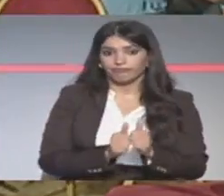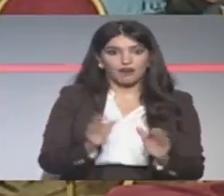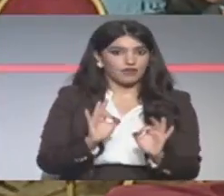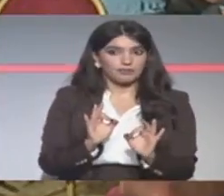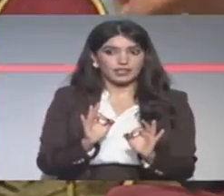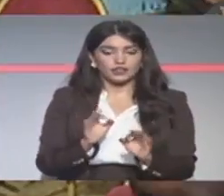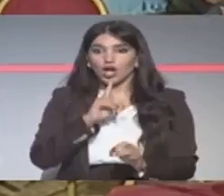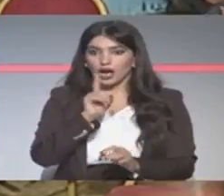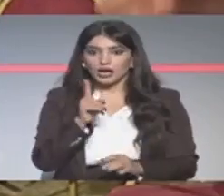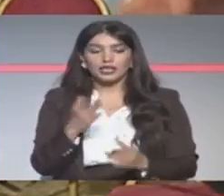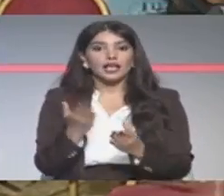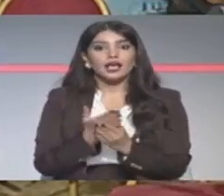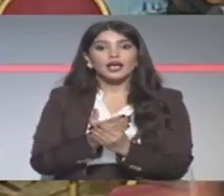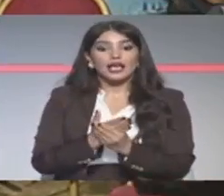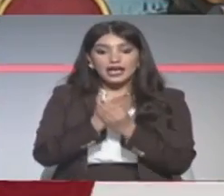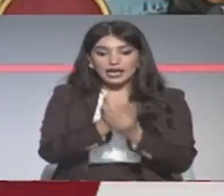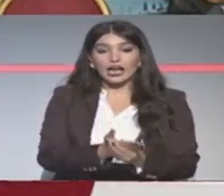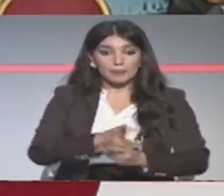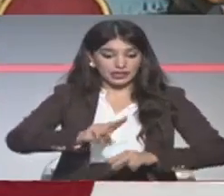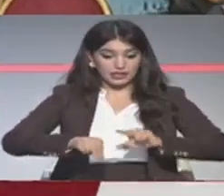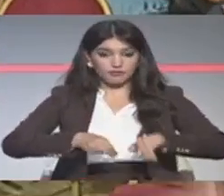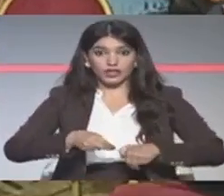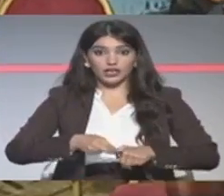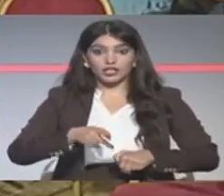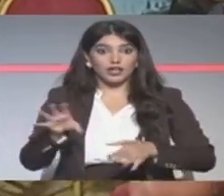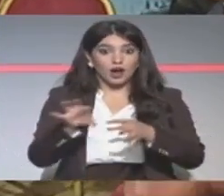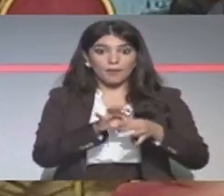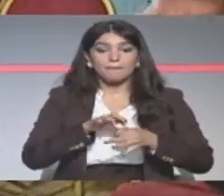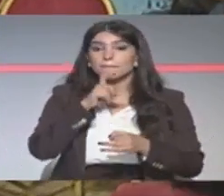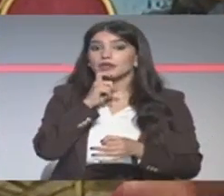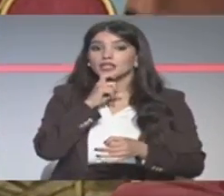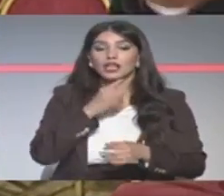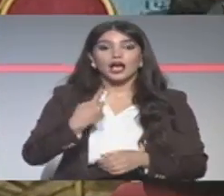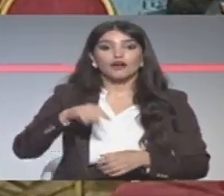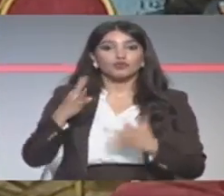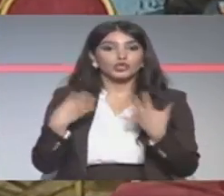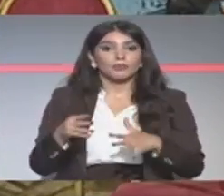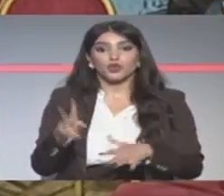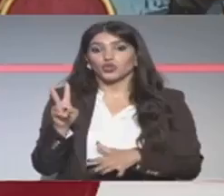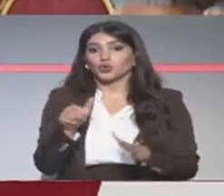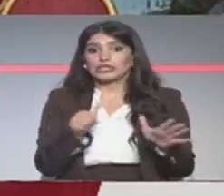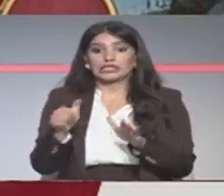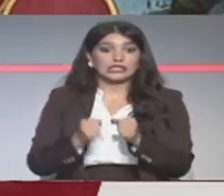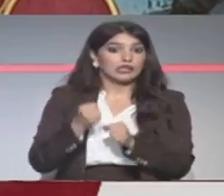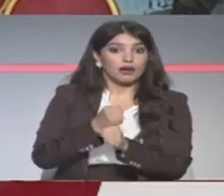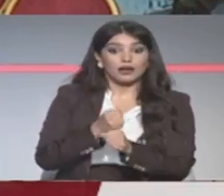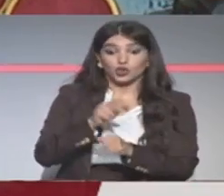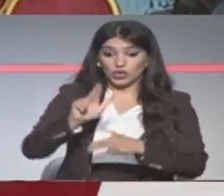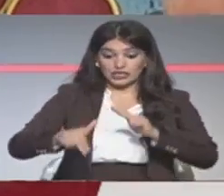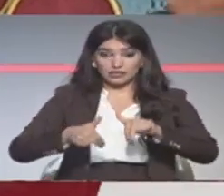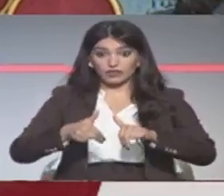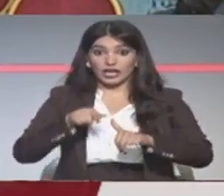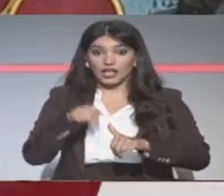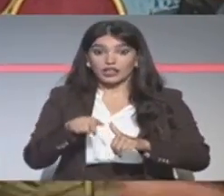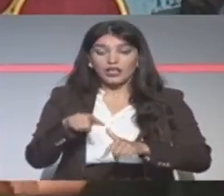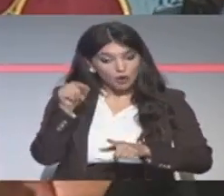اتحدث بالملفات، انا تركت لك اتفاقيه مشتركه لم يتم انجازها منذ 1962 الى الان، هذه اتفاقيه هي